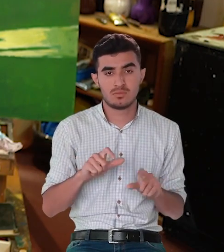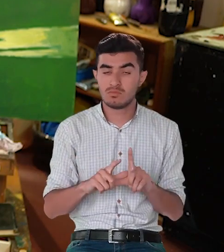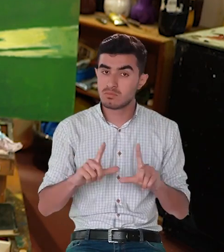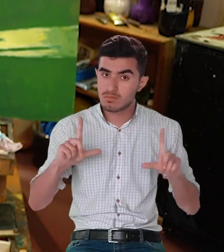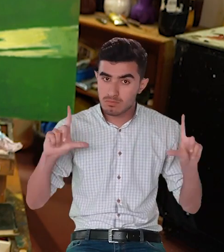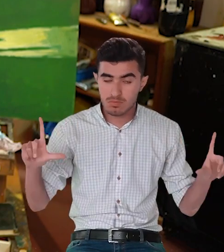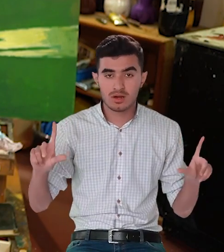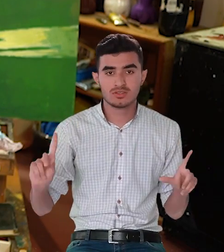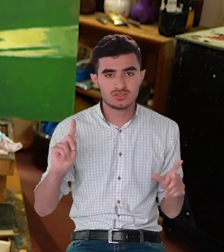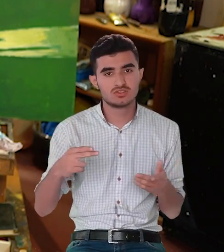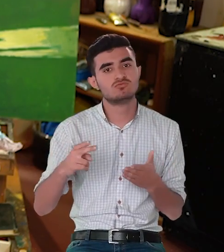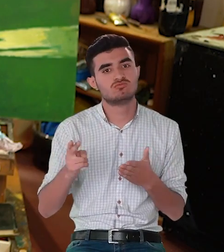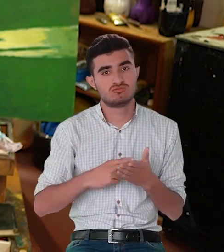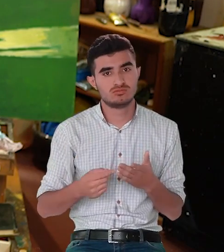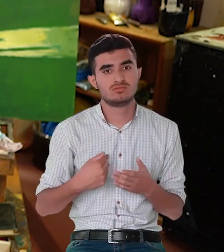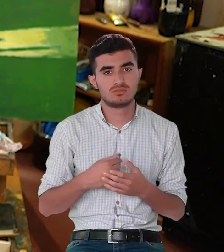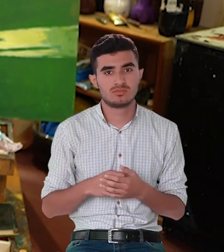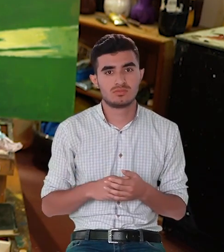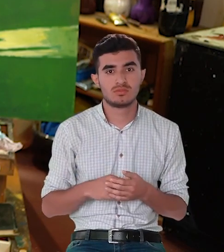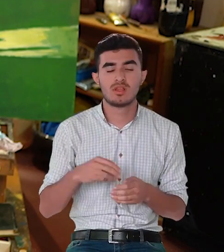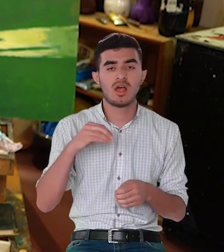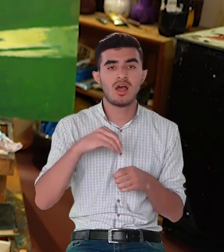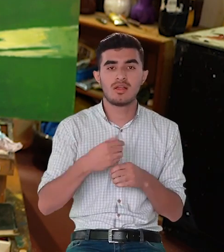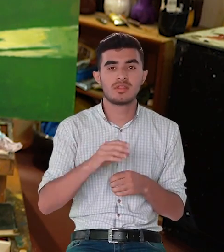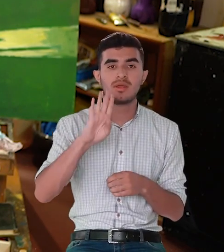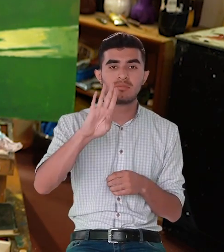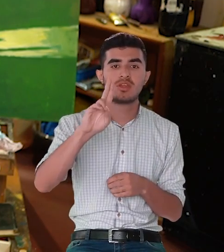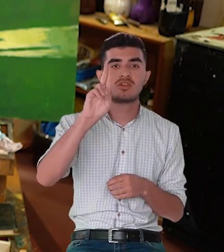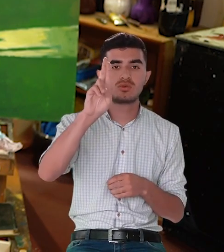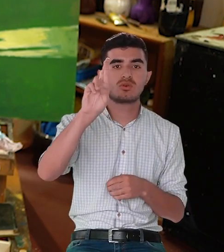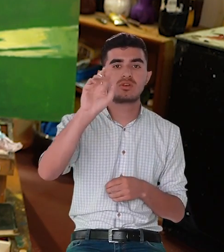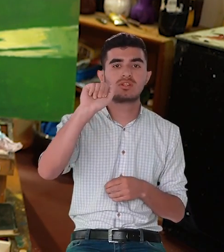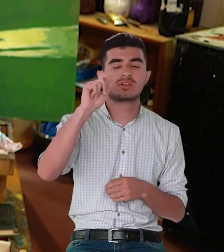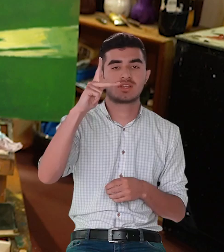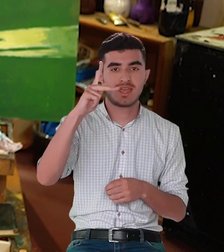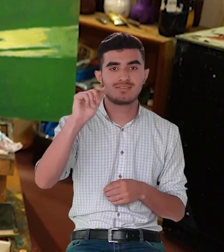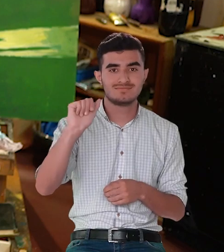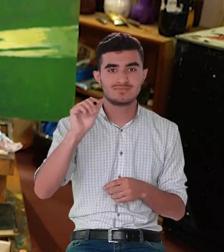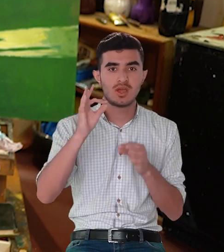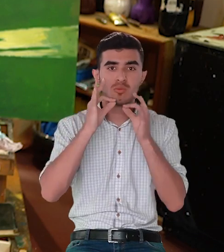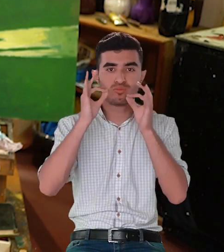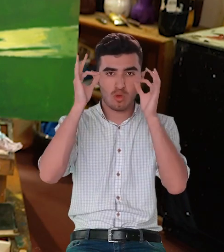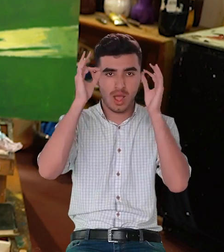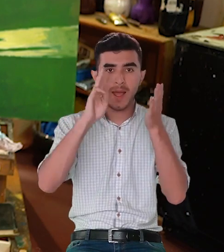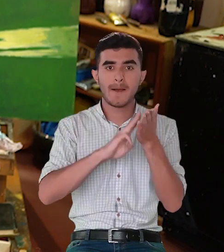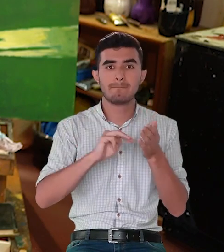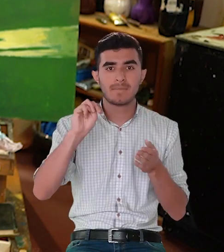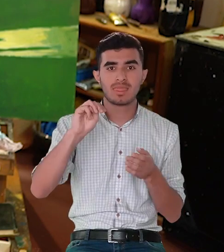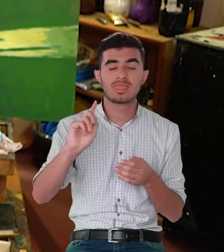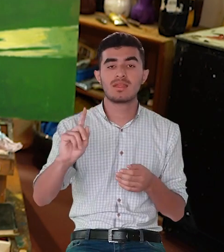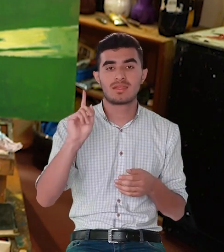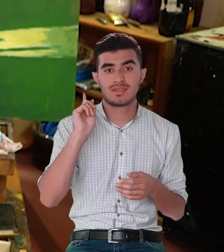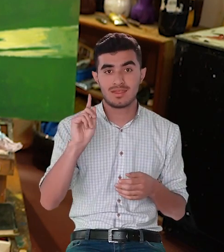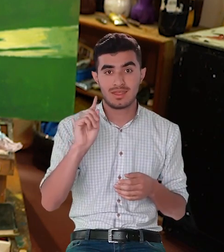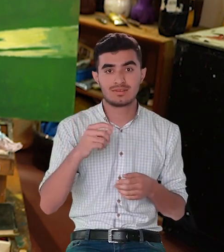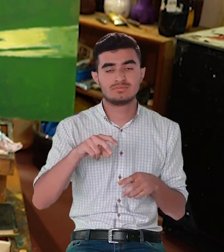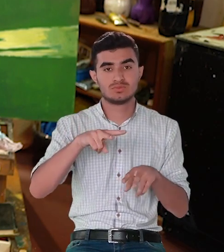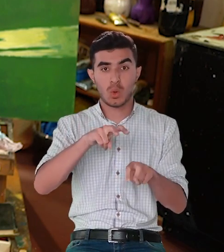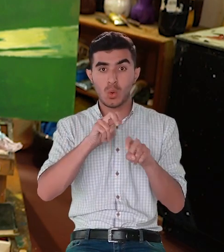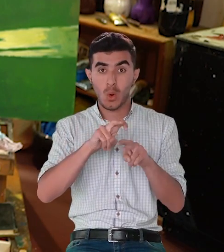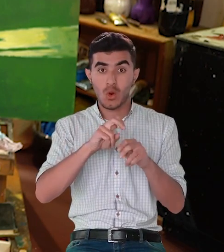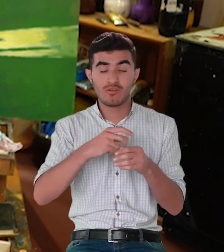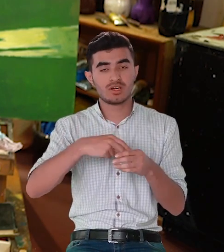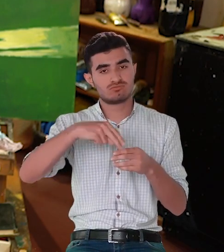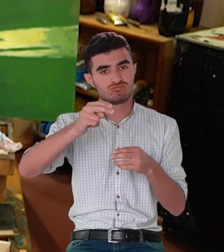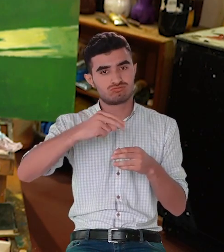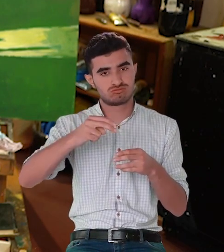بنانا شروع کیا. اور وہ 30 انچ 40 انچ کا جو ہے پیپر میکسیمم جو ہوتا ہے اس سے